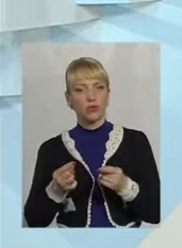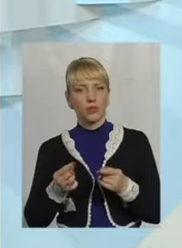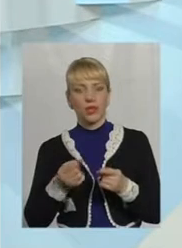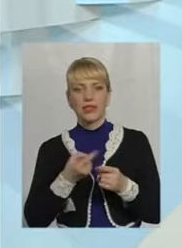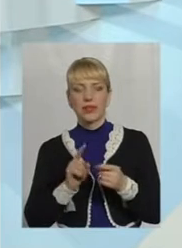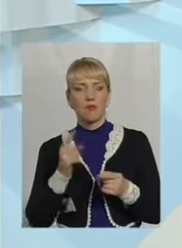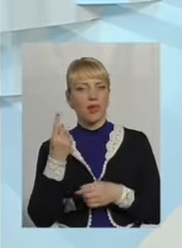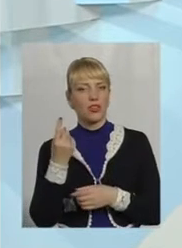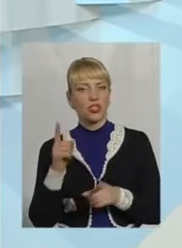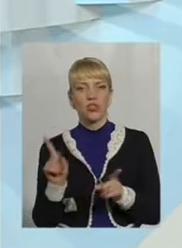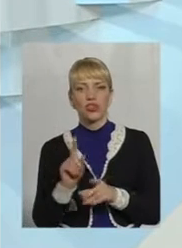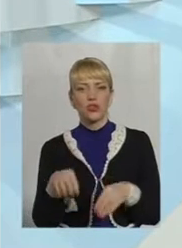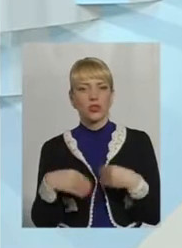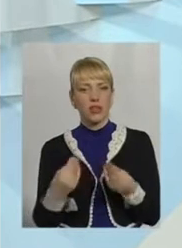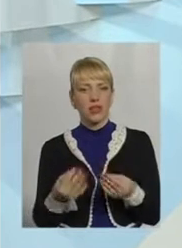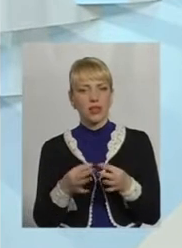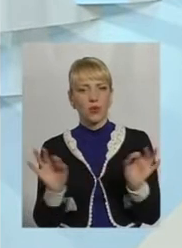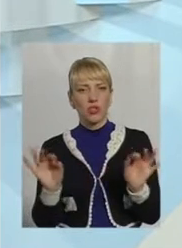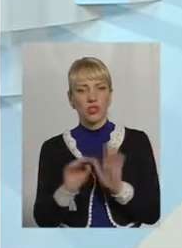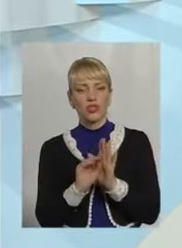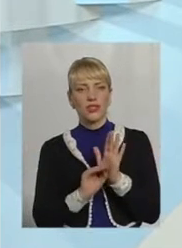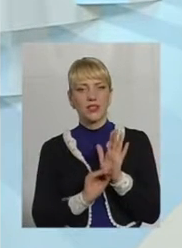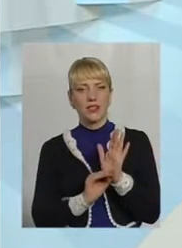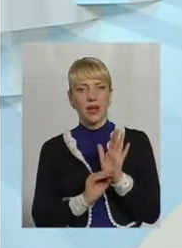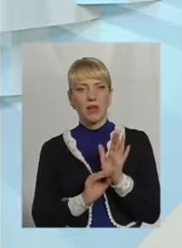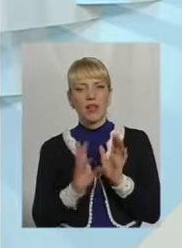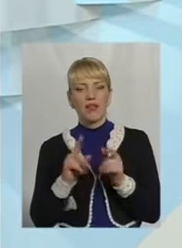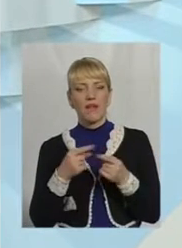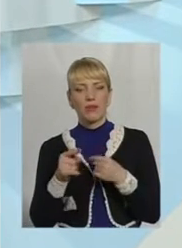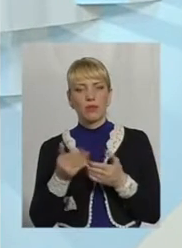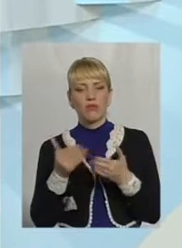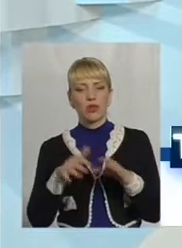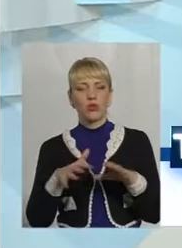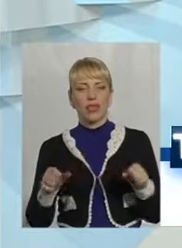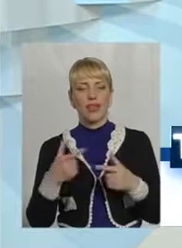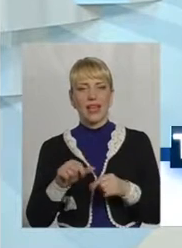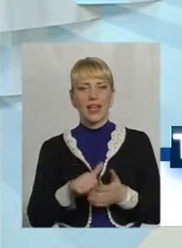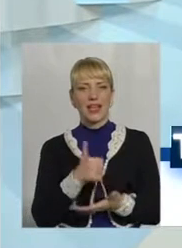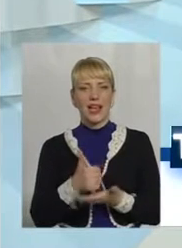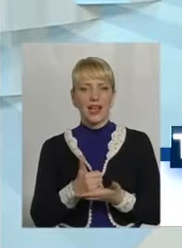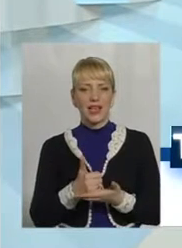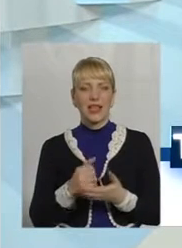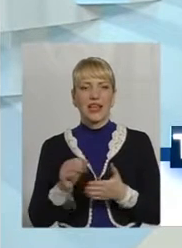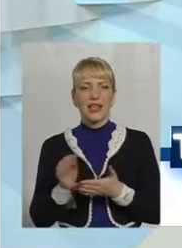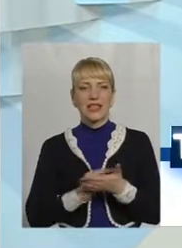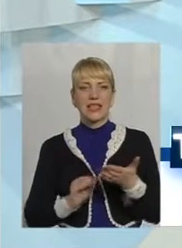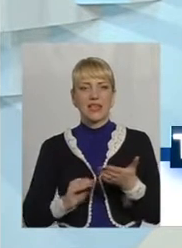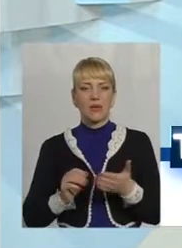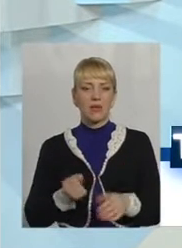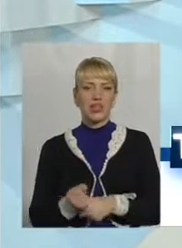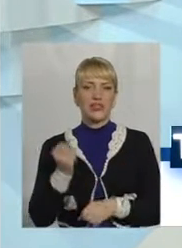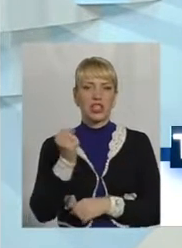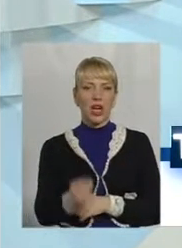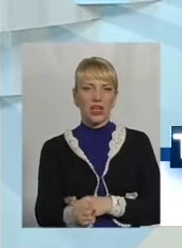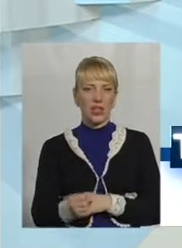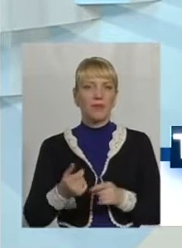це перше, що дає демократична система, на відміну від тоталітарної, де генсеків призначали невідомо хто, а ну,